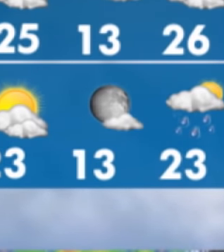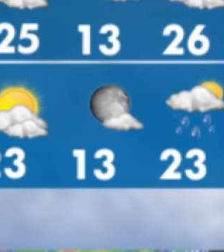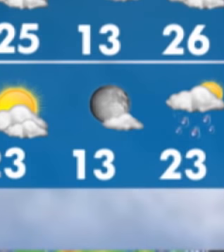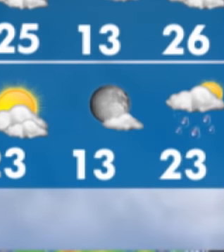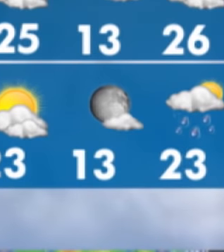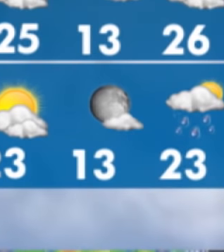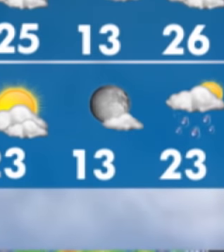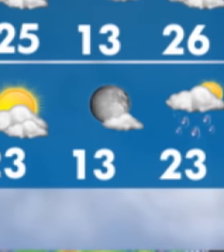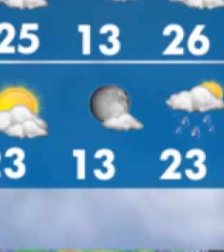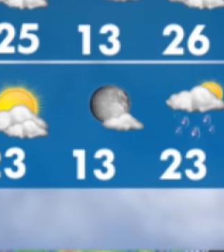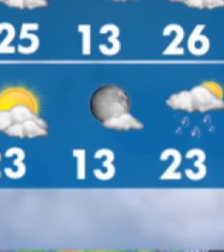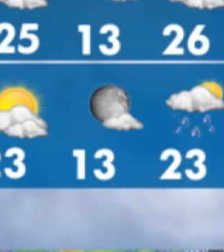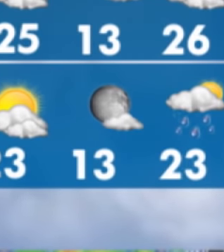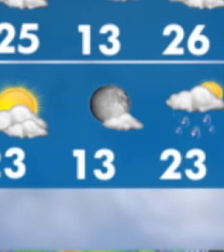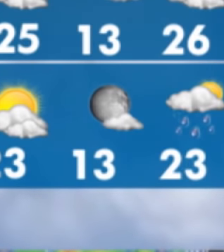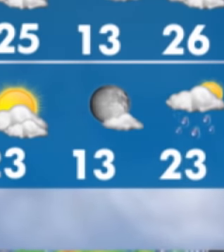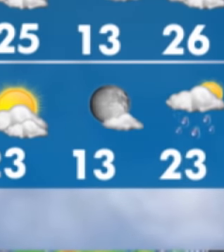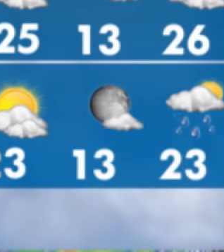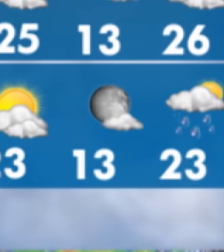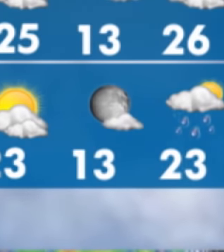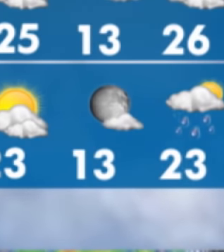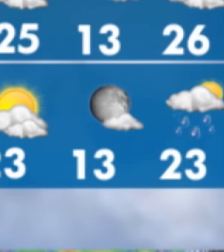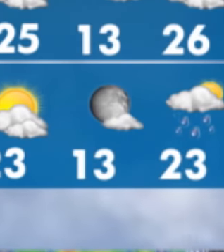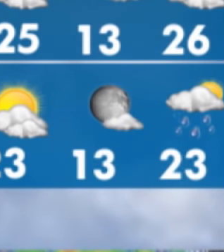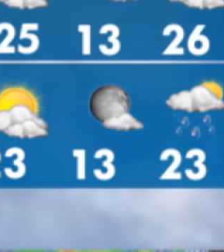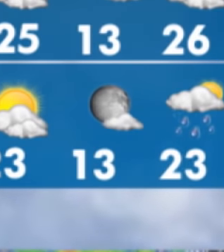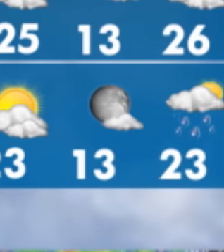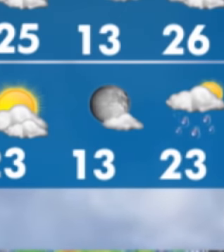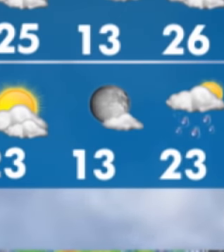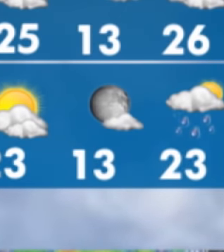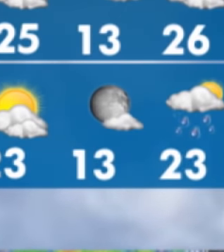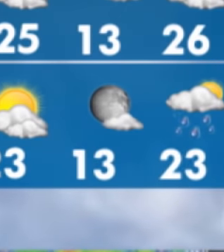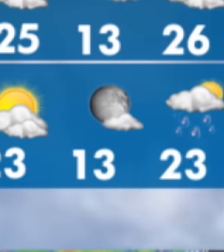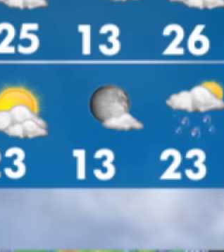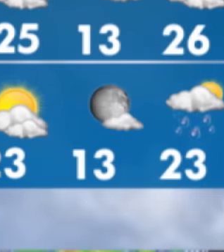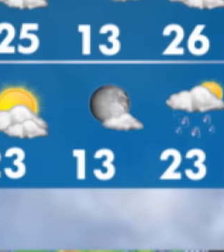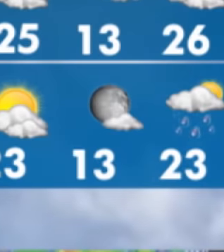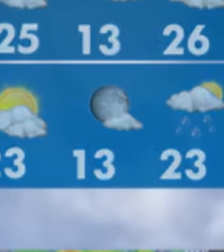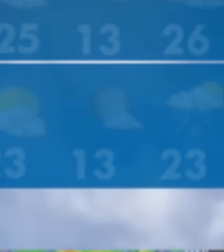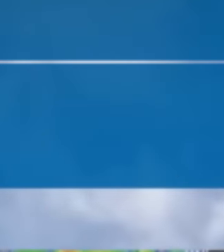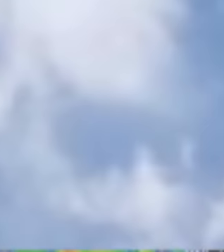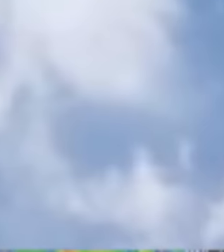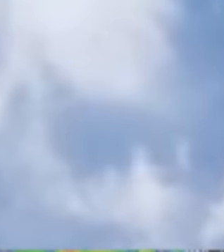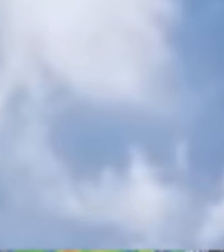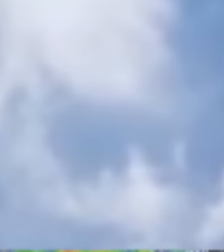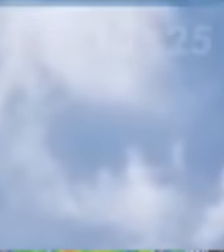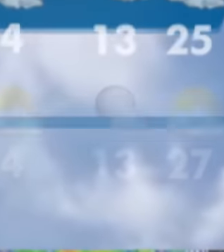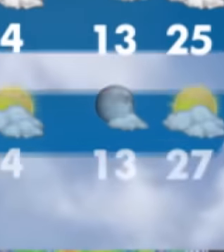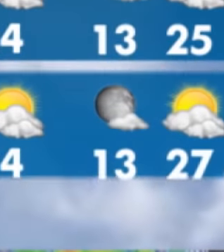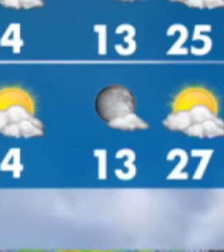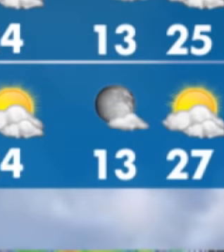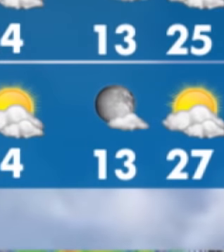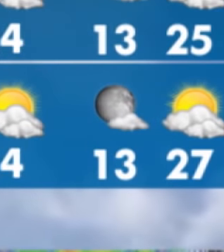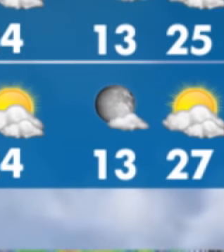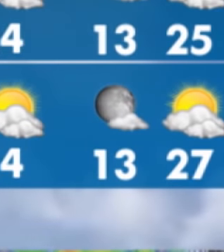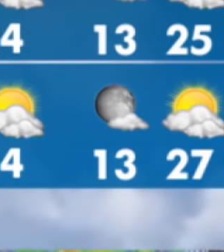Шөндөө 9 өдөртөө багтруулалтай 20 хэм дулаан. Мөрөн Шөндөө 10 өдөртөө бороо орно 18 хэм дулаан.